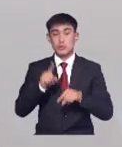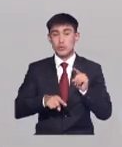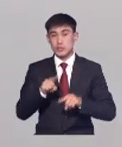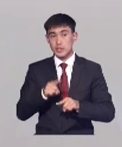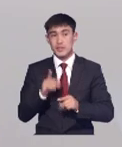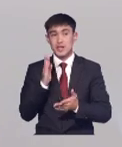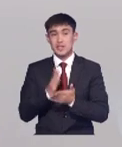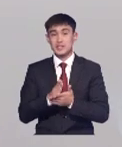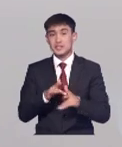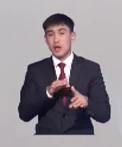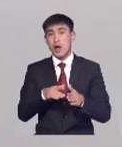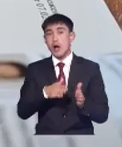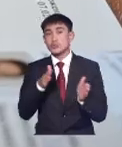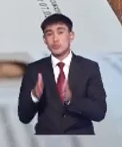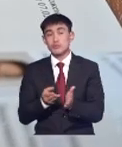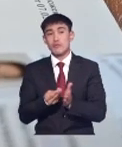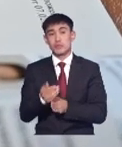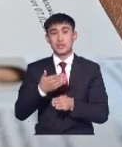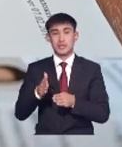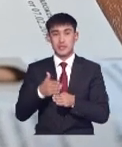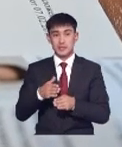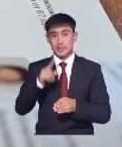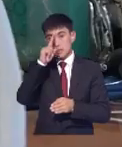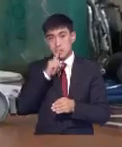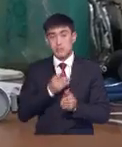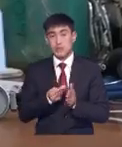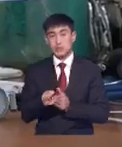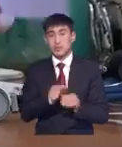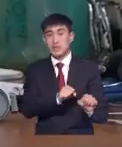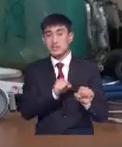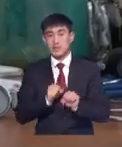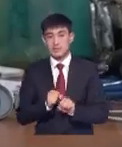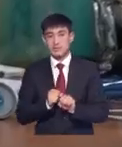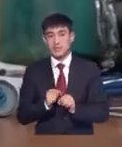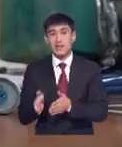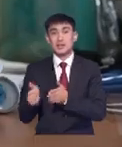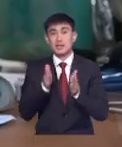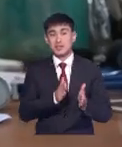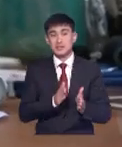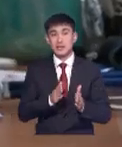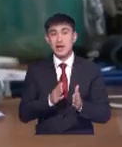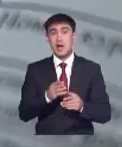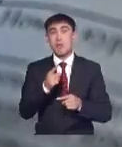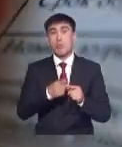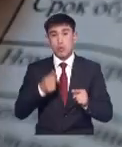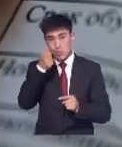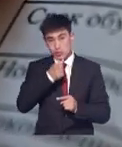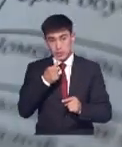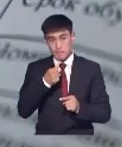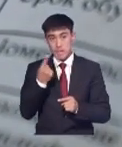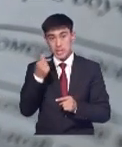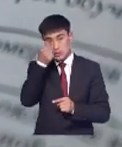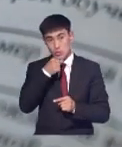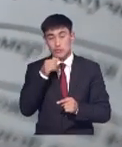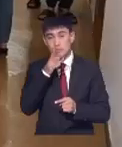Родиной, предусмотрена отсрочка по выплате кредита. Ежемесячный платеж приостанавливается и откладывается на целых полтора года. Один год